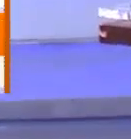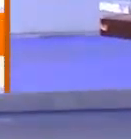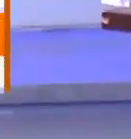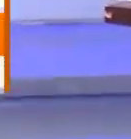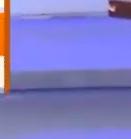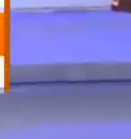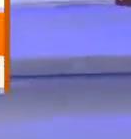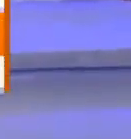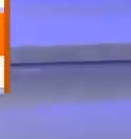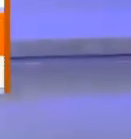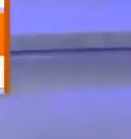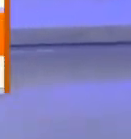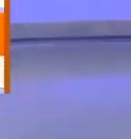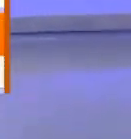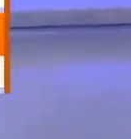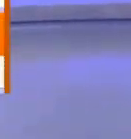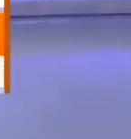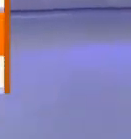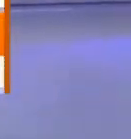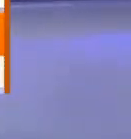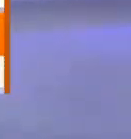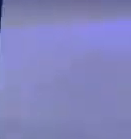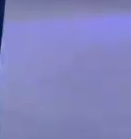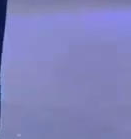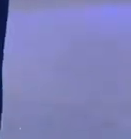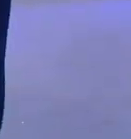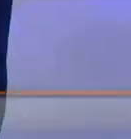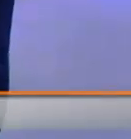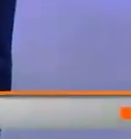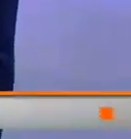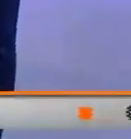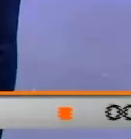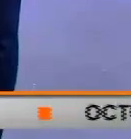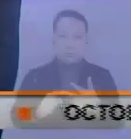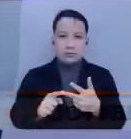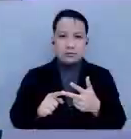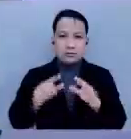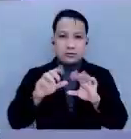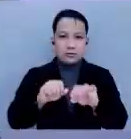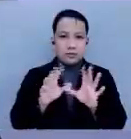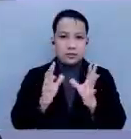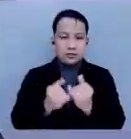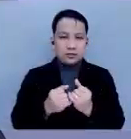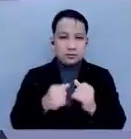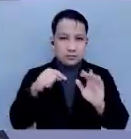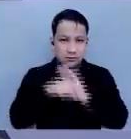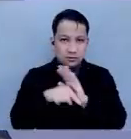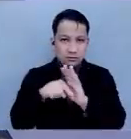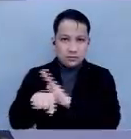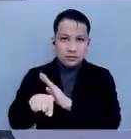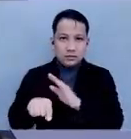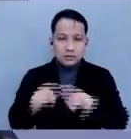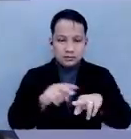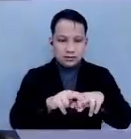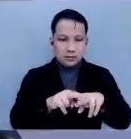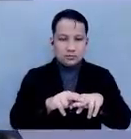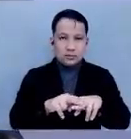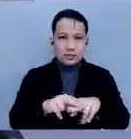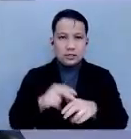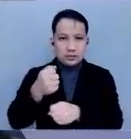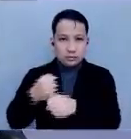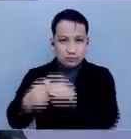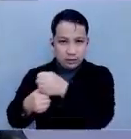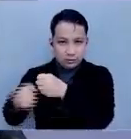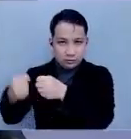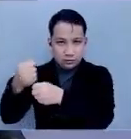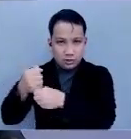Tatlong kandidato sa barangay elections ang itinumba sa magkahiwalay na pamamaril sa Pangasinan at Cotabato City. Pati